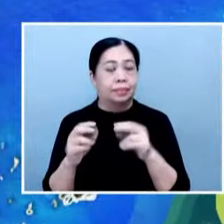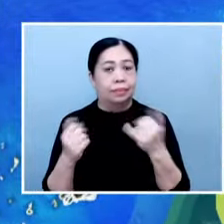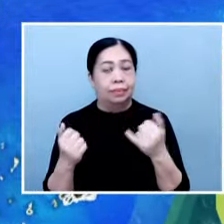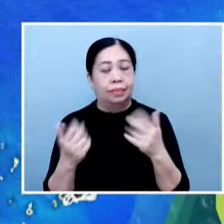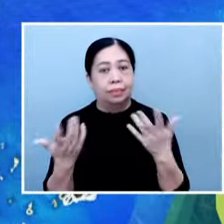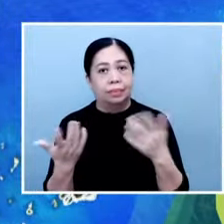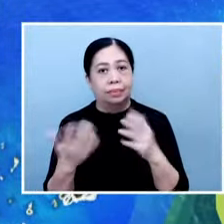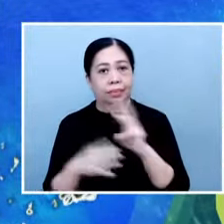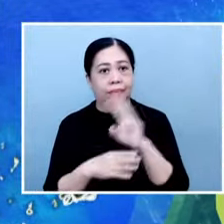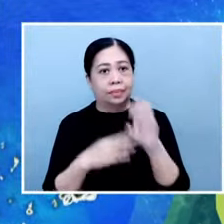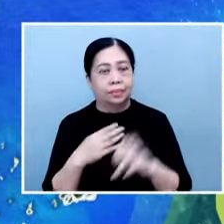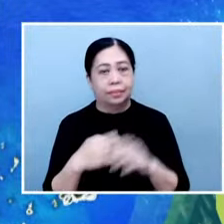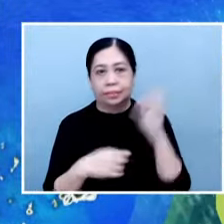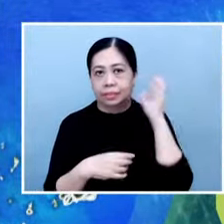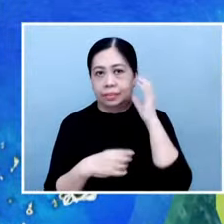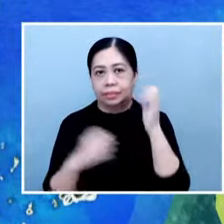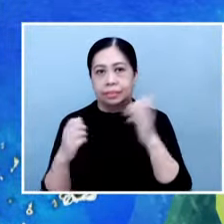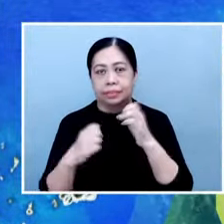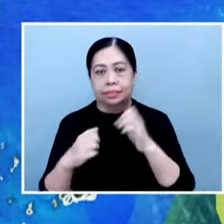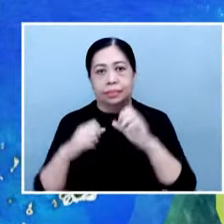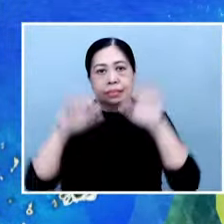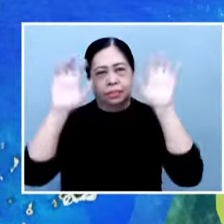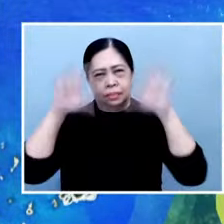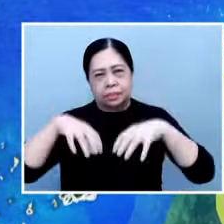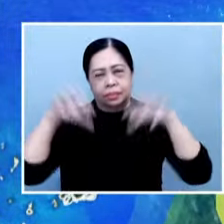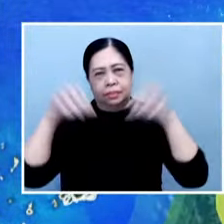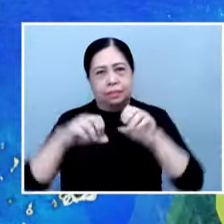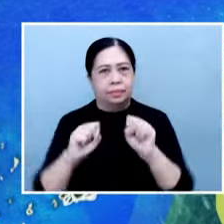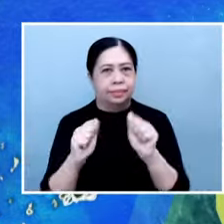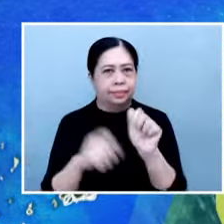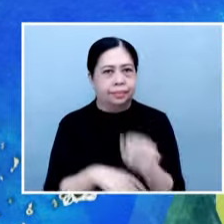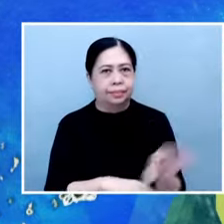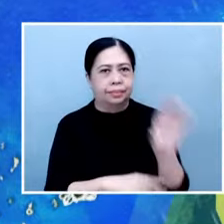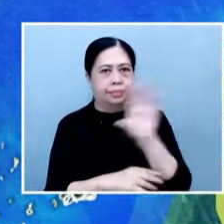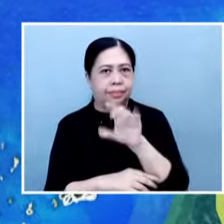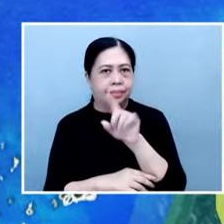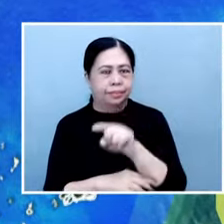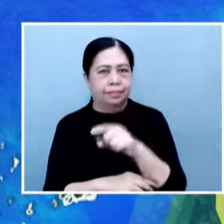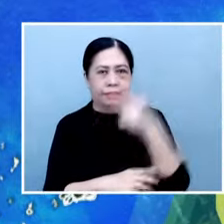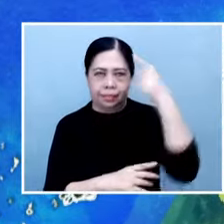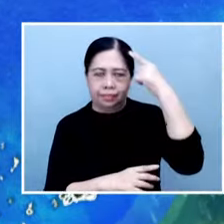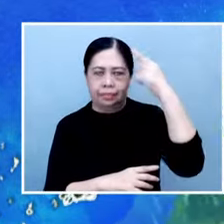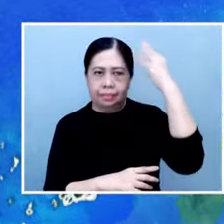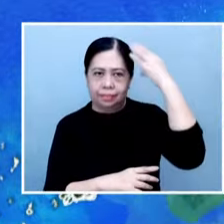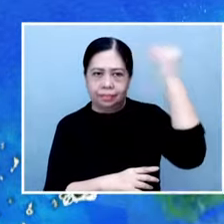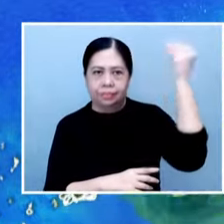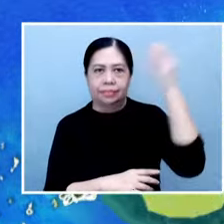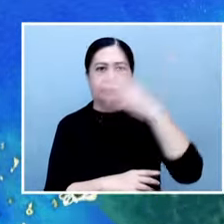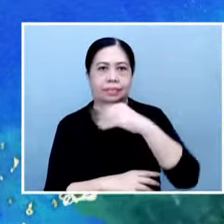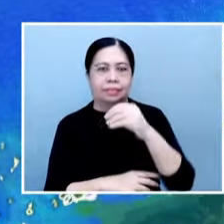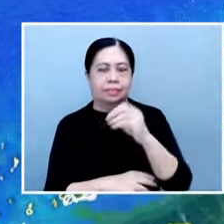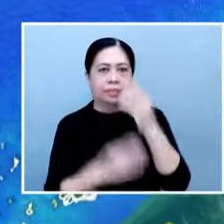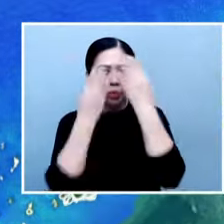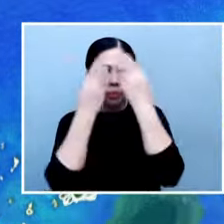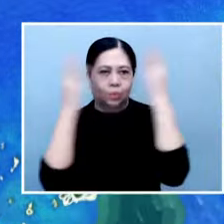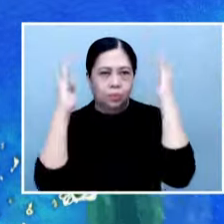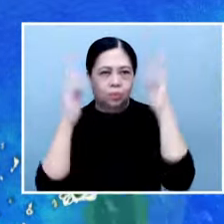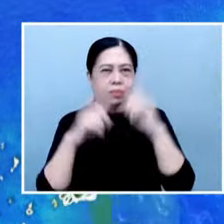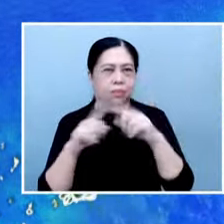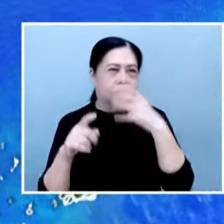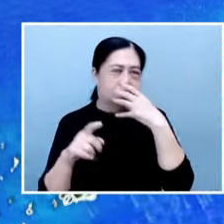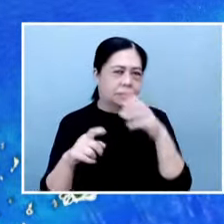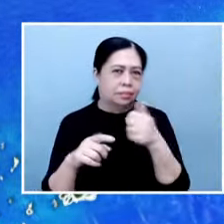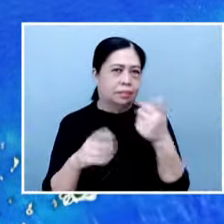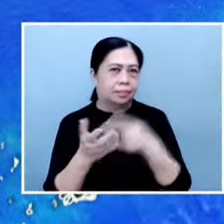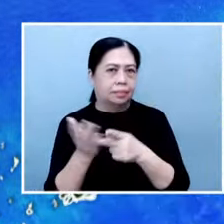sa Mindanao, aasahan po ang maulan na panahon Sabado ng umaga dyan sa may Basilan at Sulu. Pero mainit maghapon sa ibang bahagi ng Mindanao